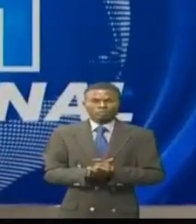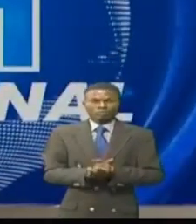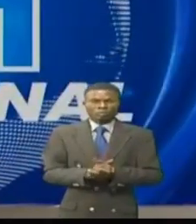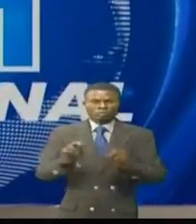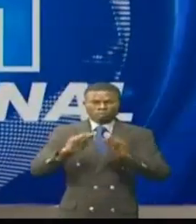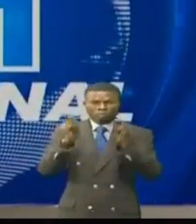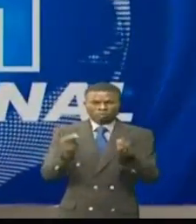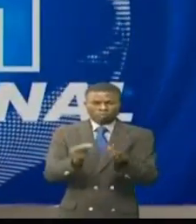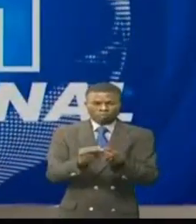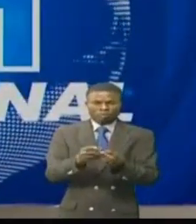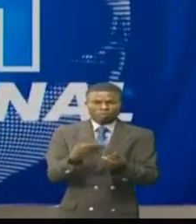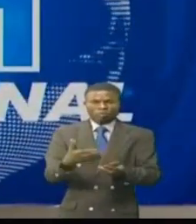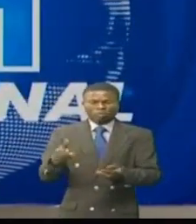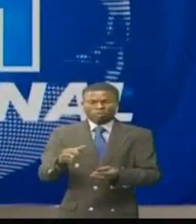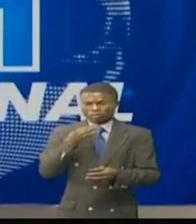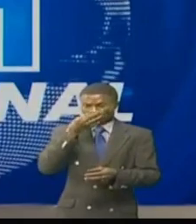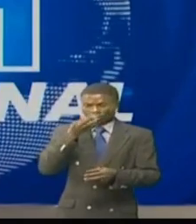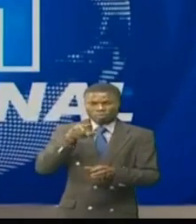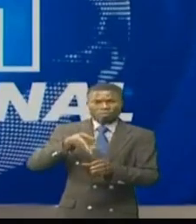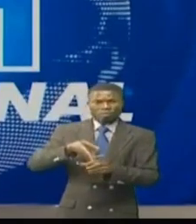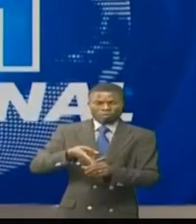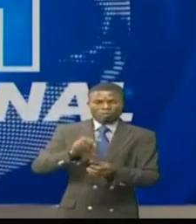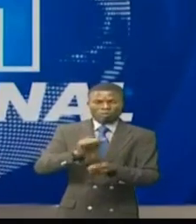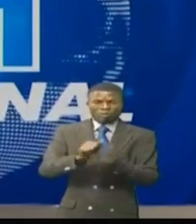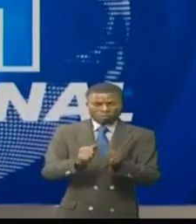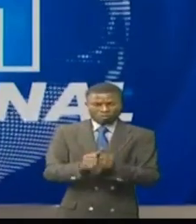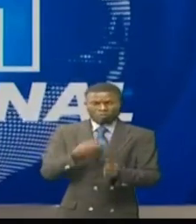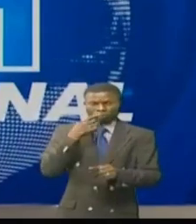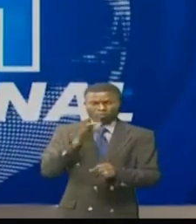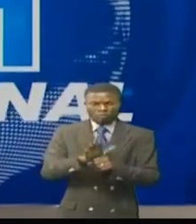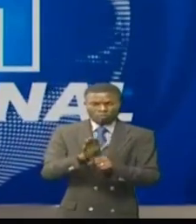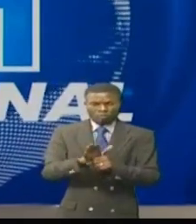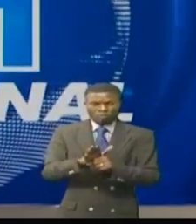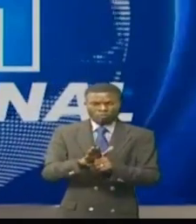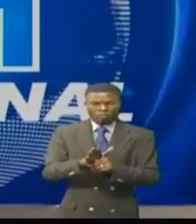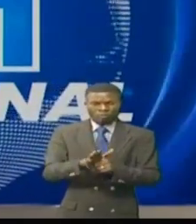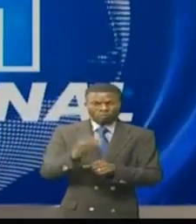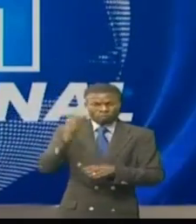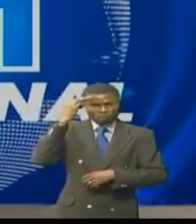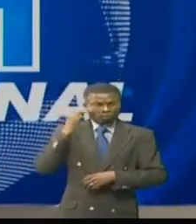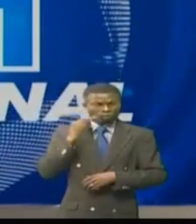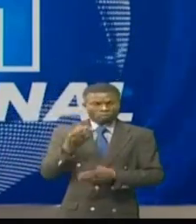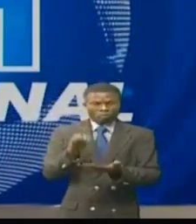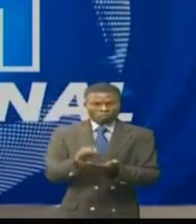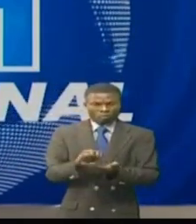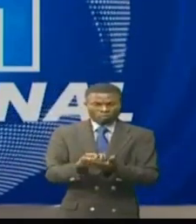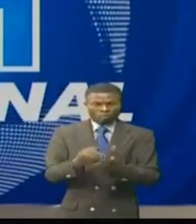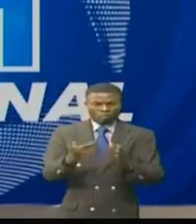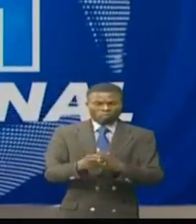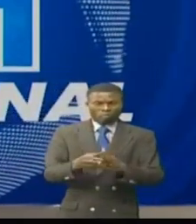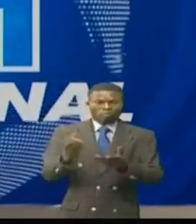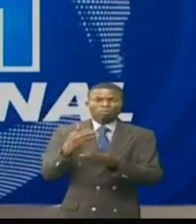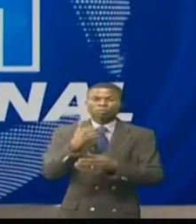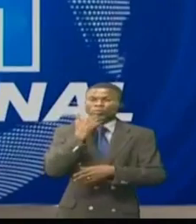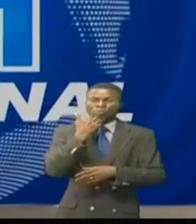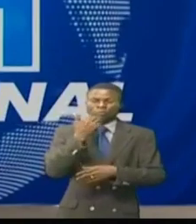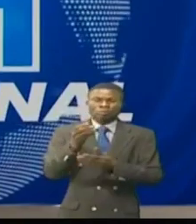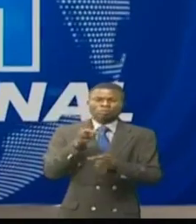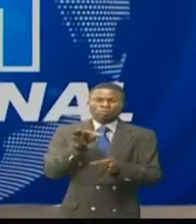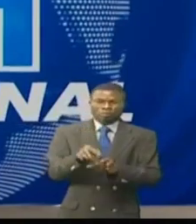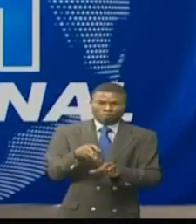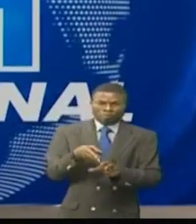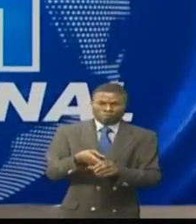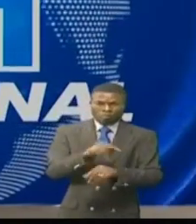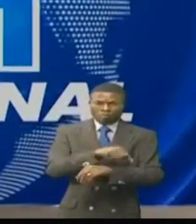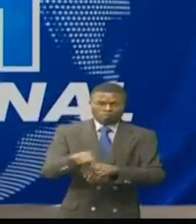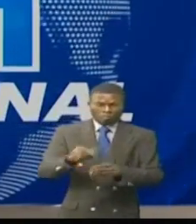Structure des prix des produits pétroliers. La question était au centre des échanges entre le ministre de l'Économie et les opérateurs pétroliers. Un